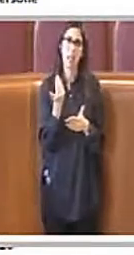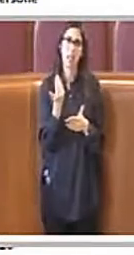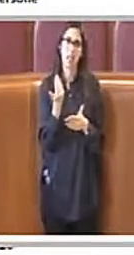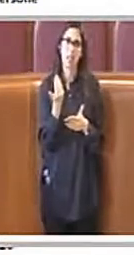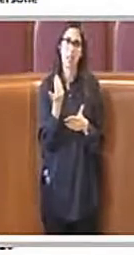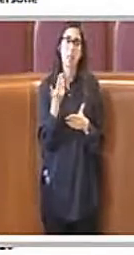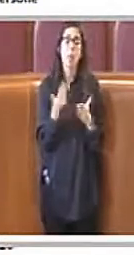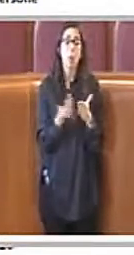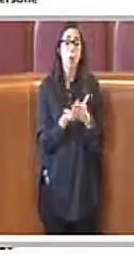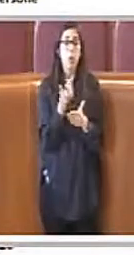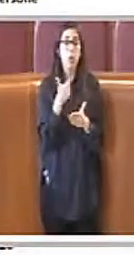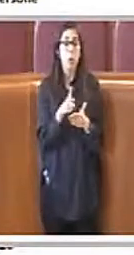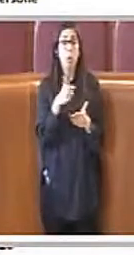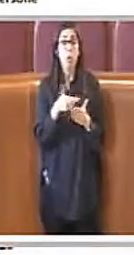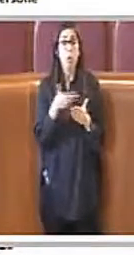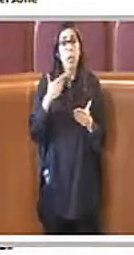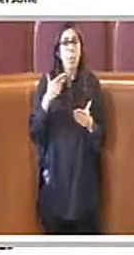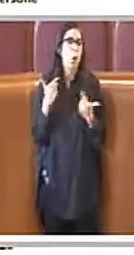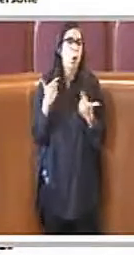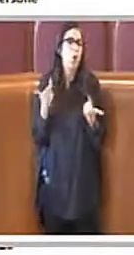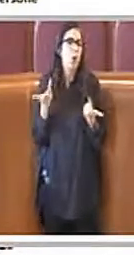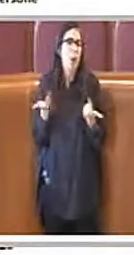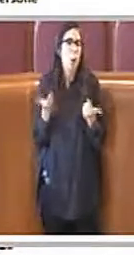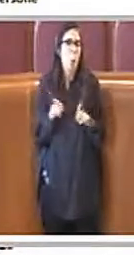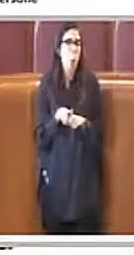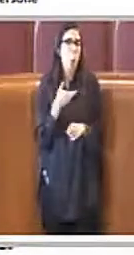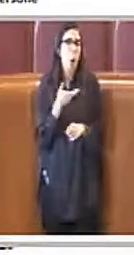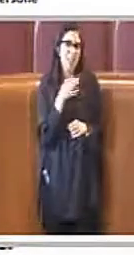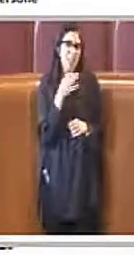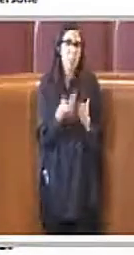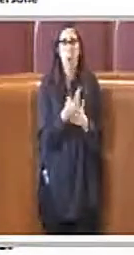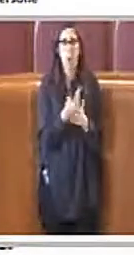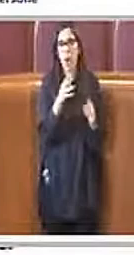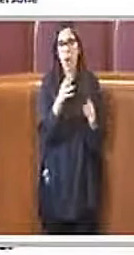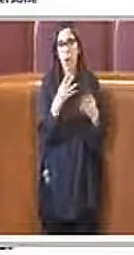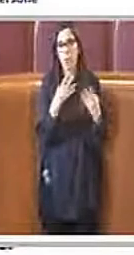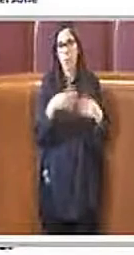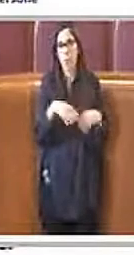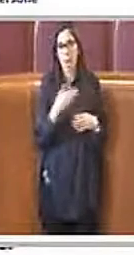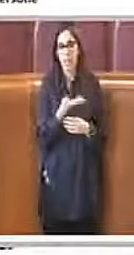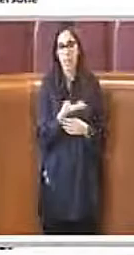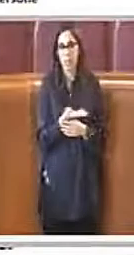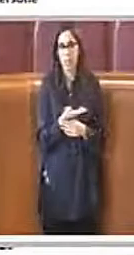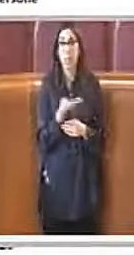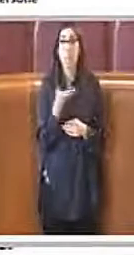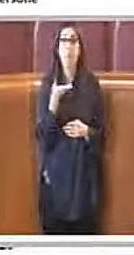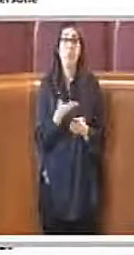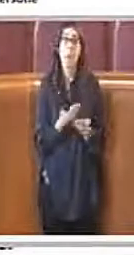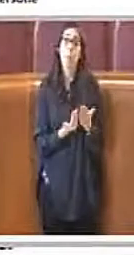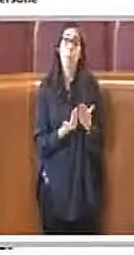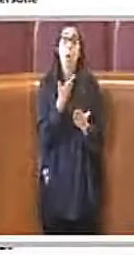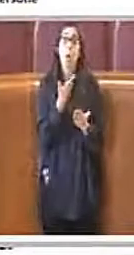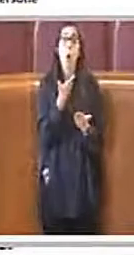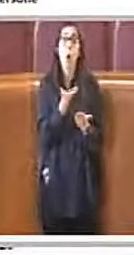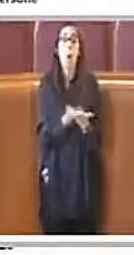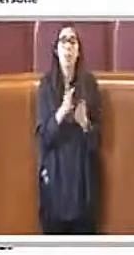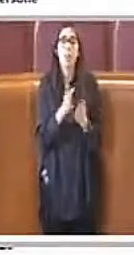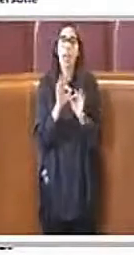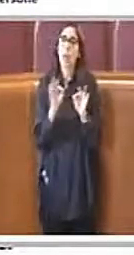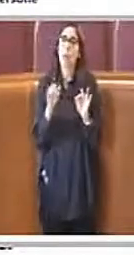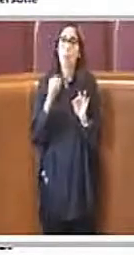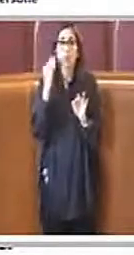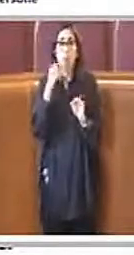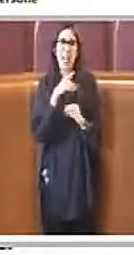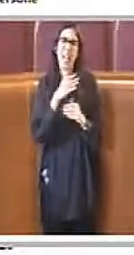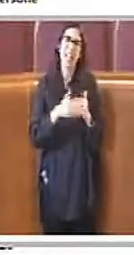ovviamente una proposta di questo tipo non c'era. Quindi ora questa proposta magari potrà, secondo alcuni, avere dei limiti e